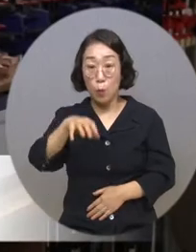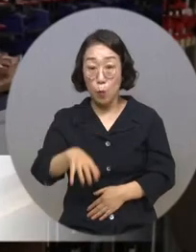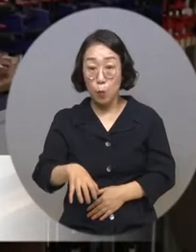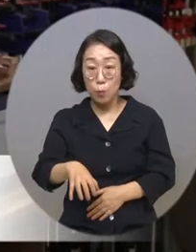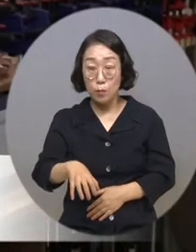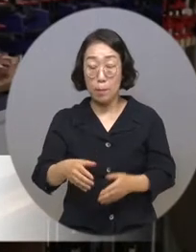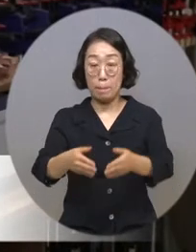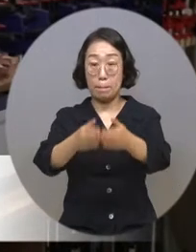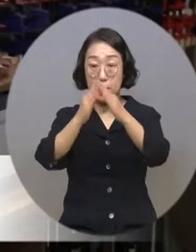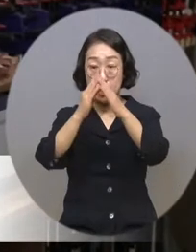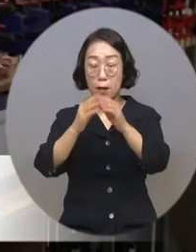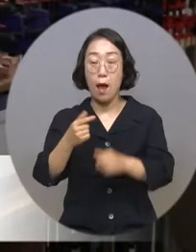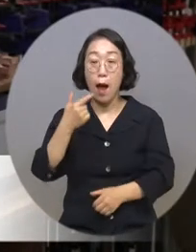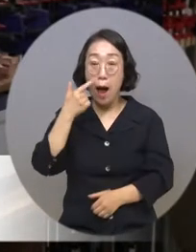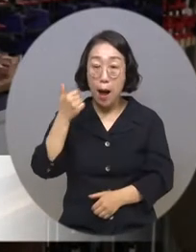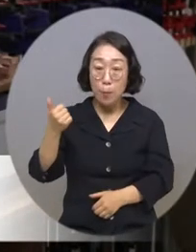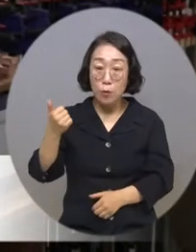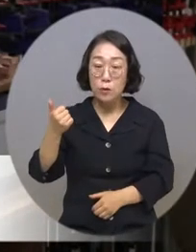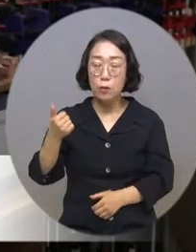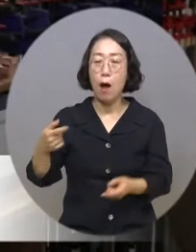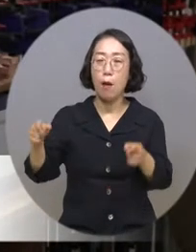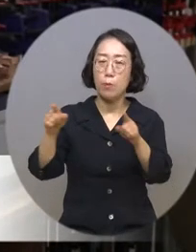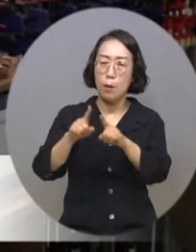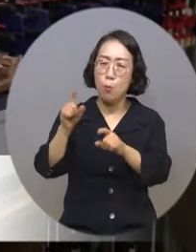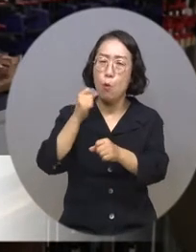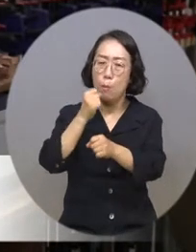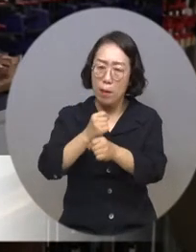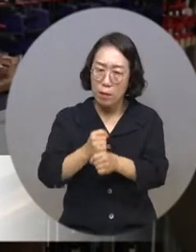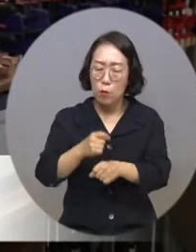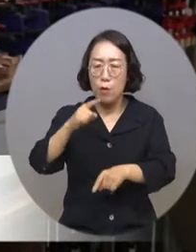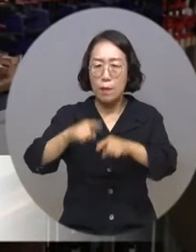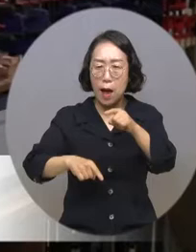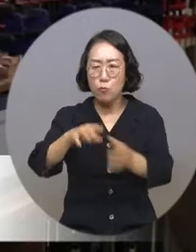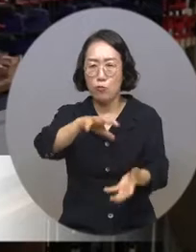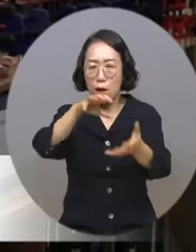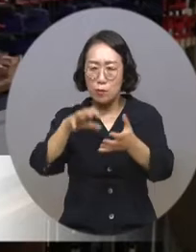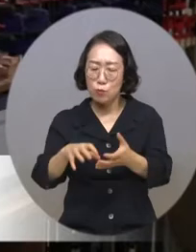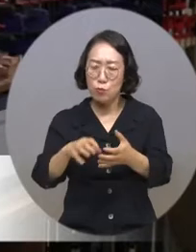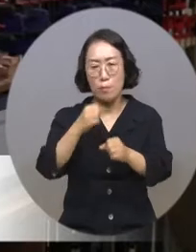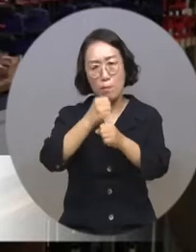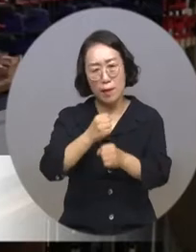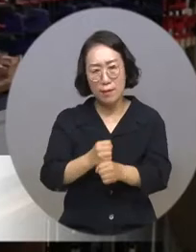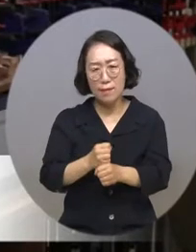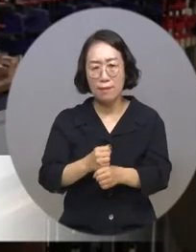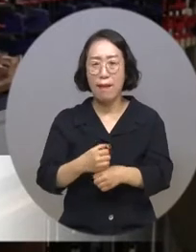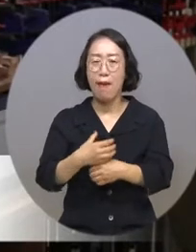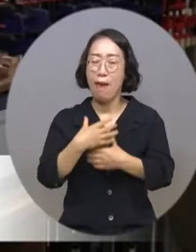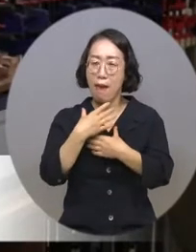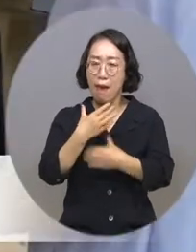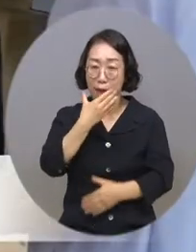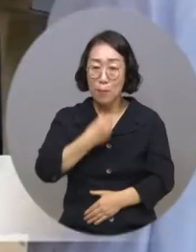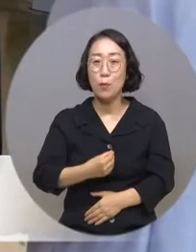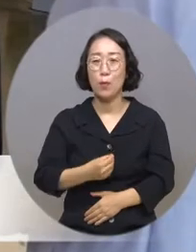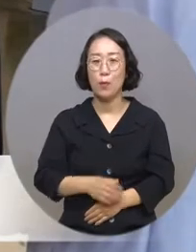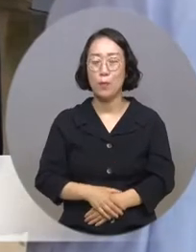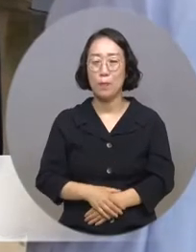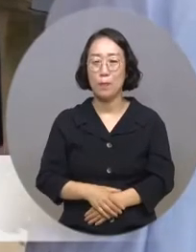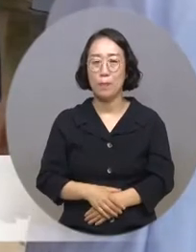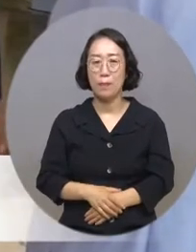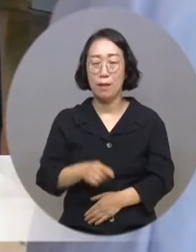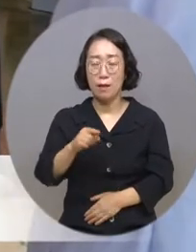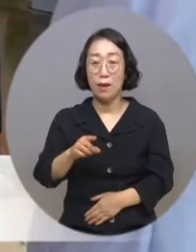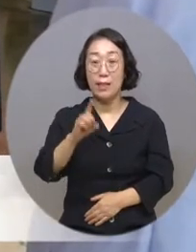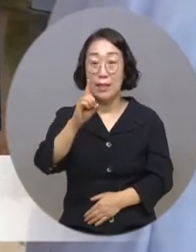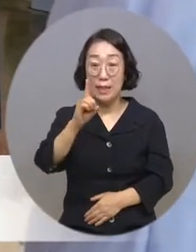된 계기 중에 하나는 아버지와 함께 무언가를 하고 나무를 만진다는 것 자체를 행복감을 많이 느꼈던 것 같아요. 목공